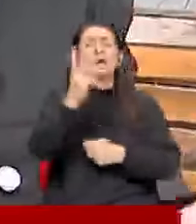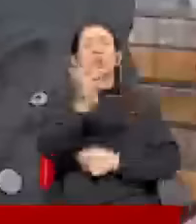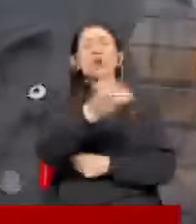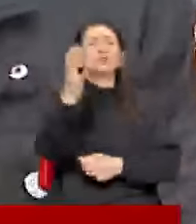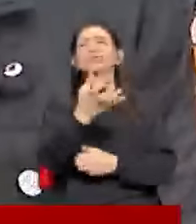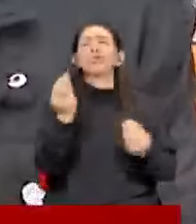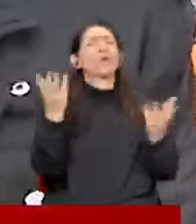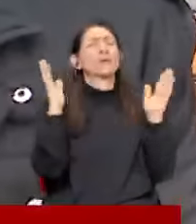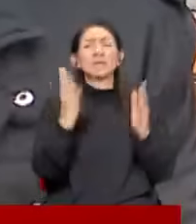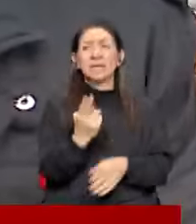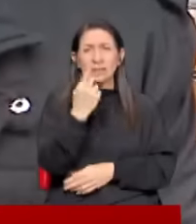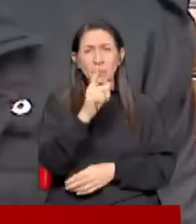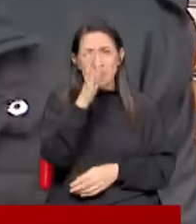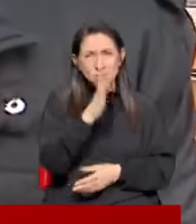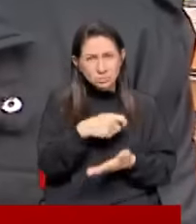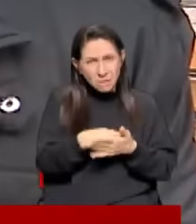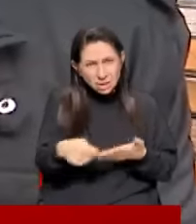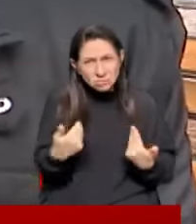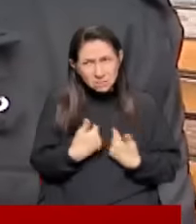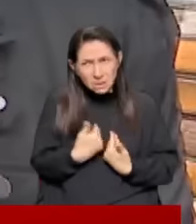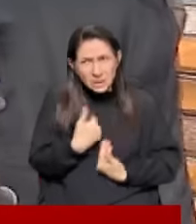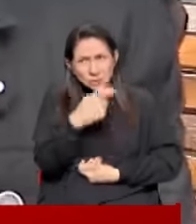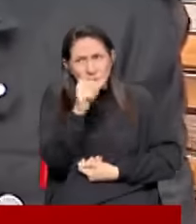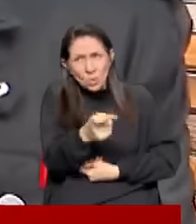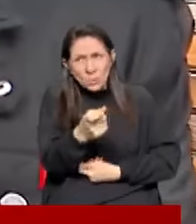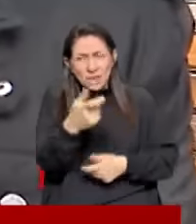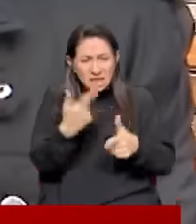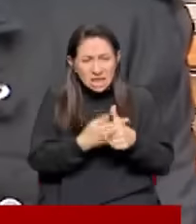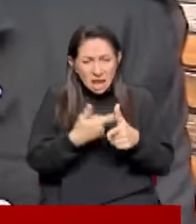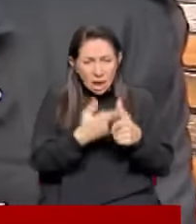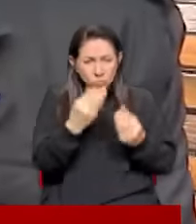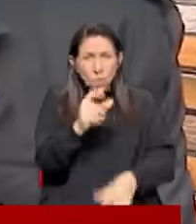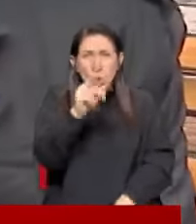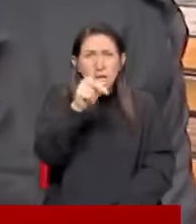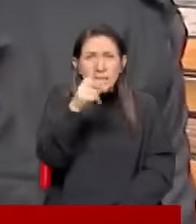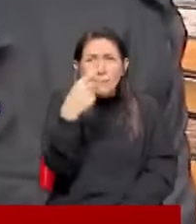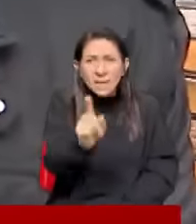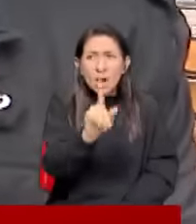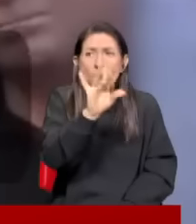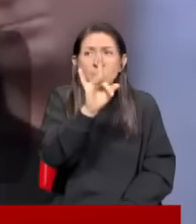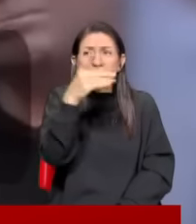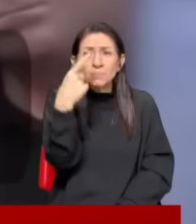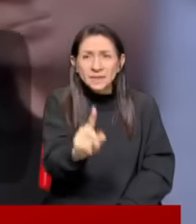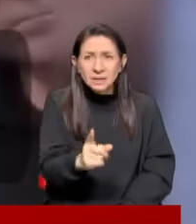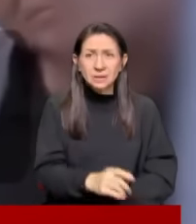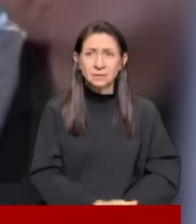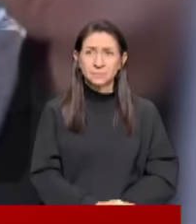sağ olsa. 7,5 milyar para mı ya? Ben sana soruyorum. Kira olmuş 12 milyar, 15 milyar.